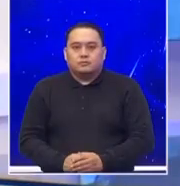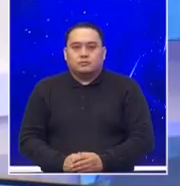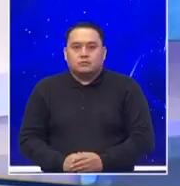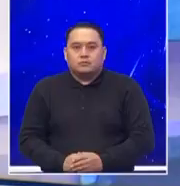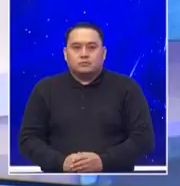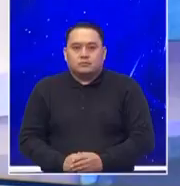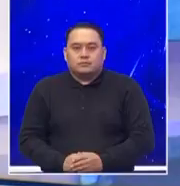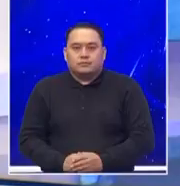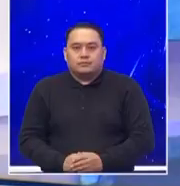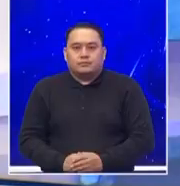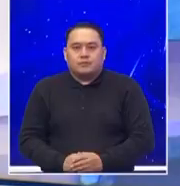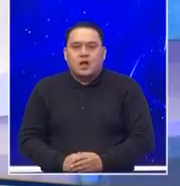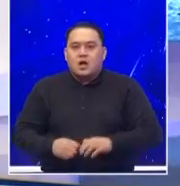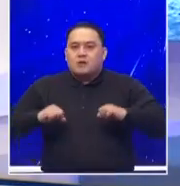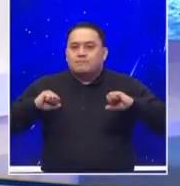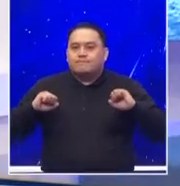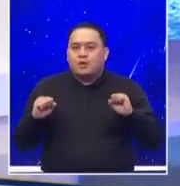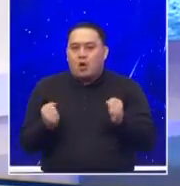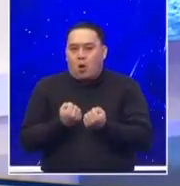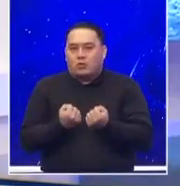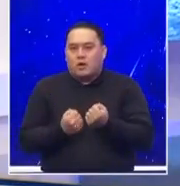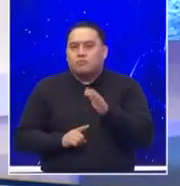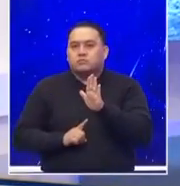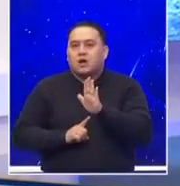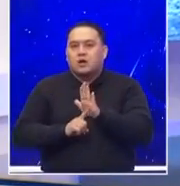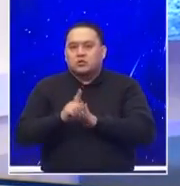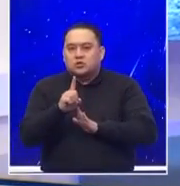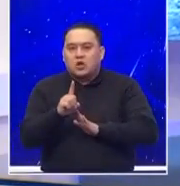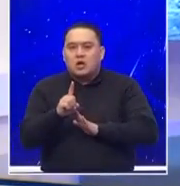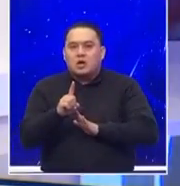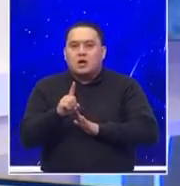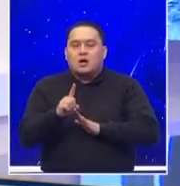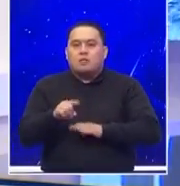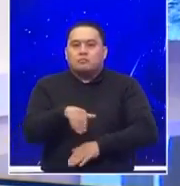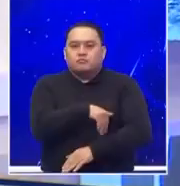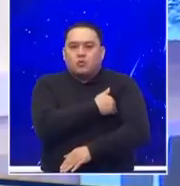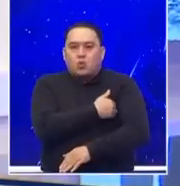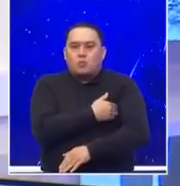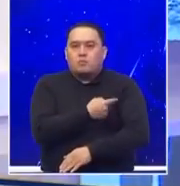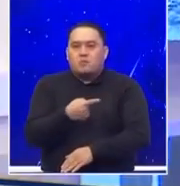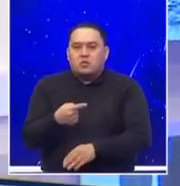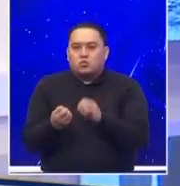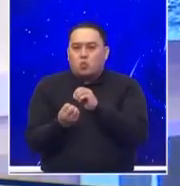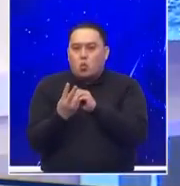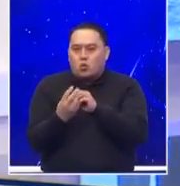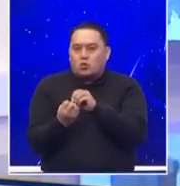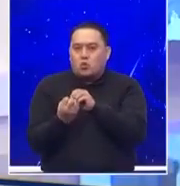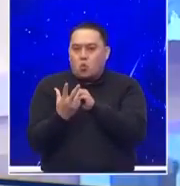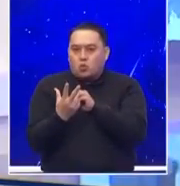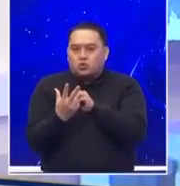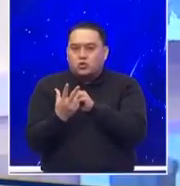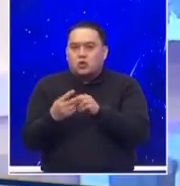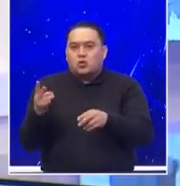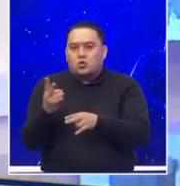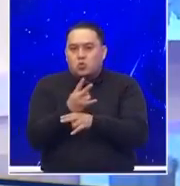Қыс қаһарына мінді, қытымыр аяз қыспаққа алды. Өңірде сынап бағанасы күндіз -12-13 градусты